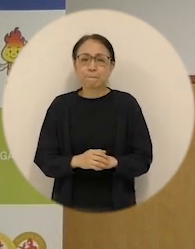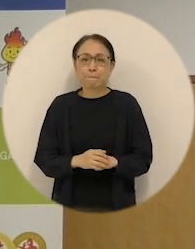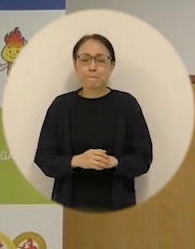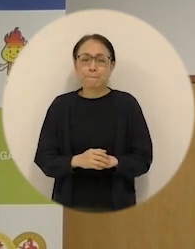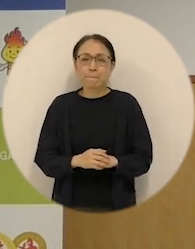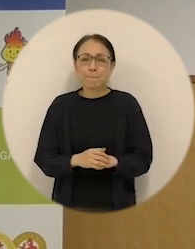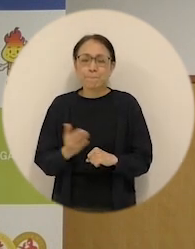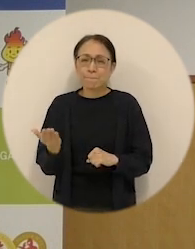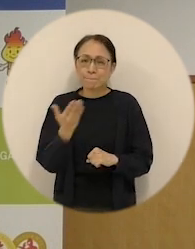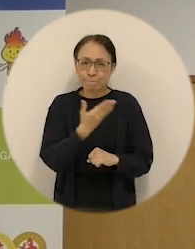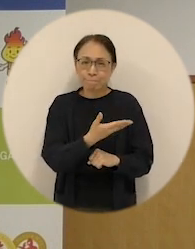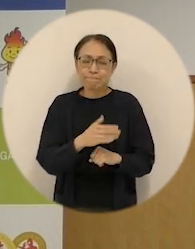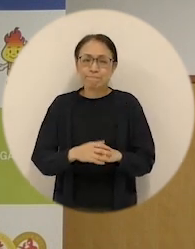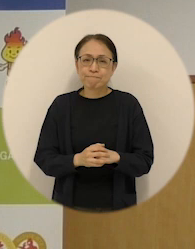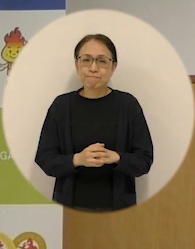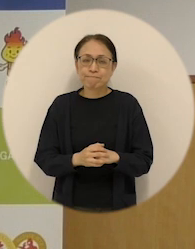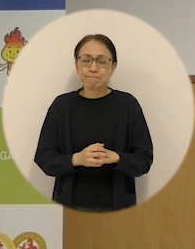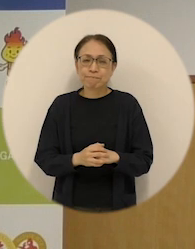次に